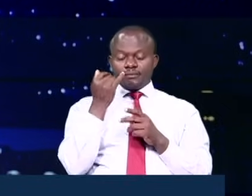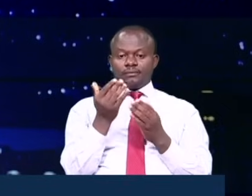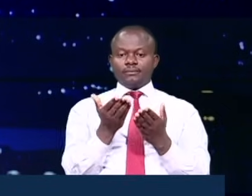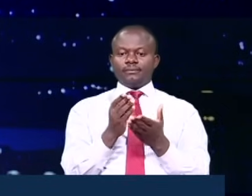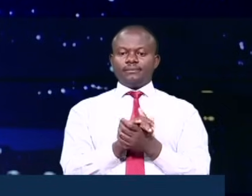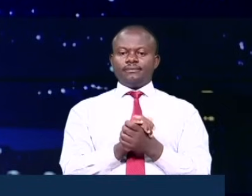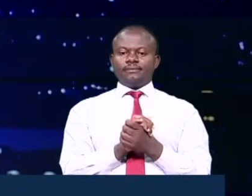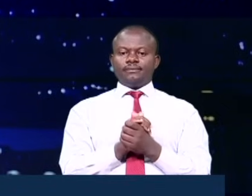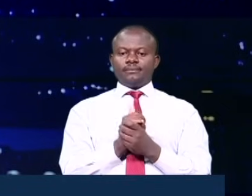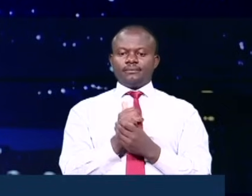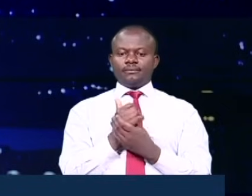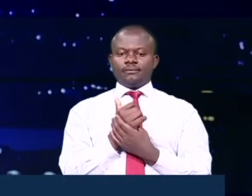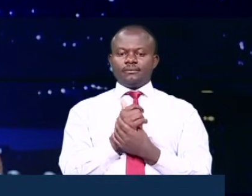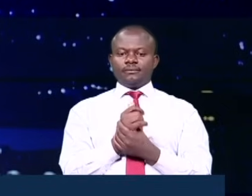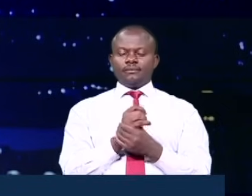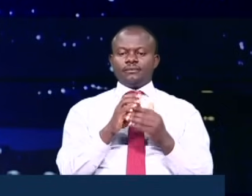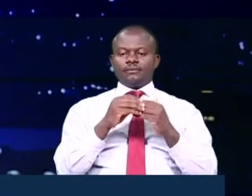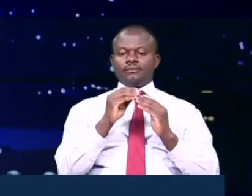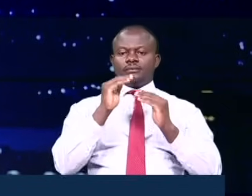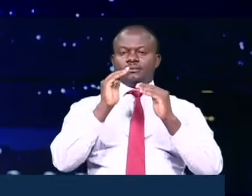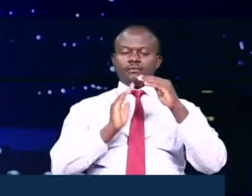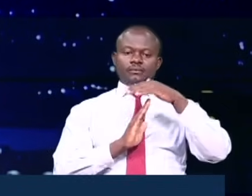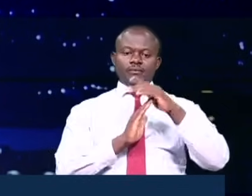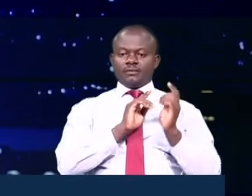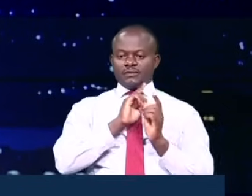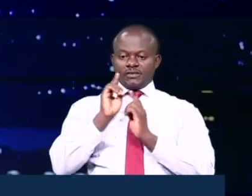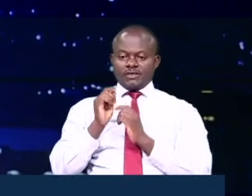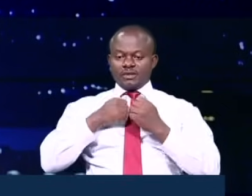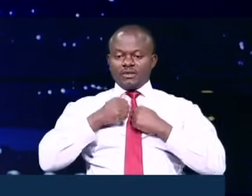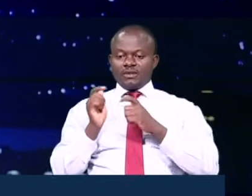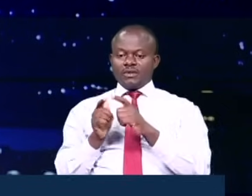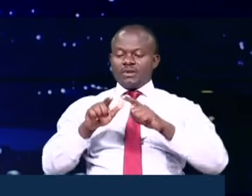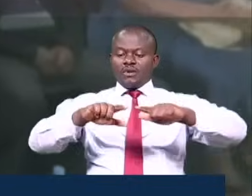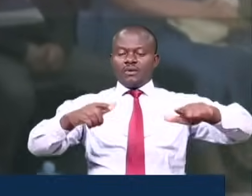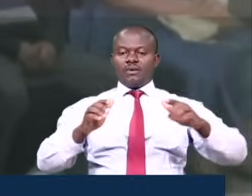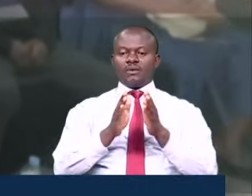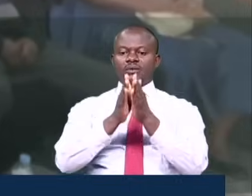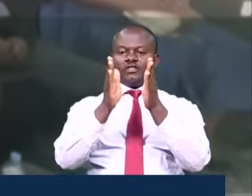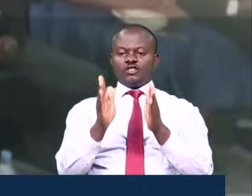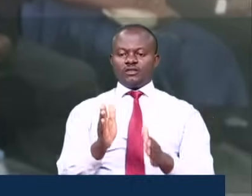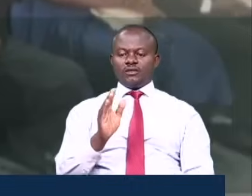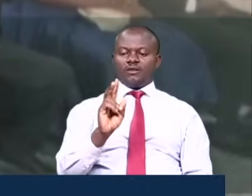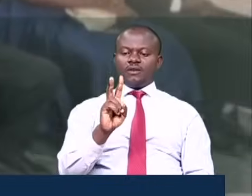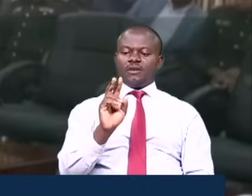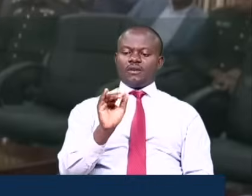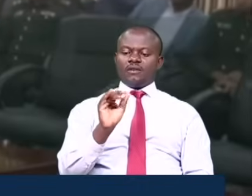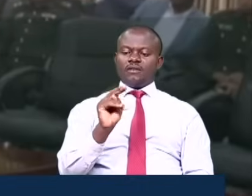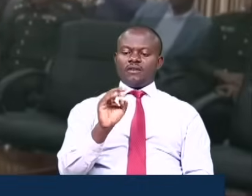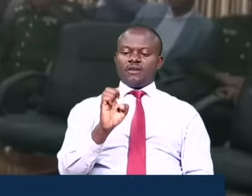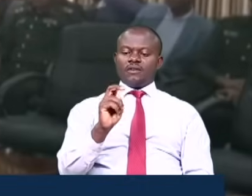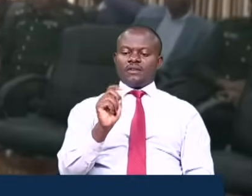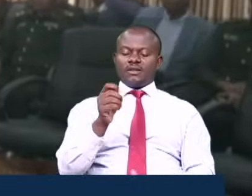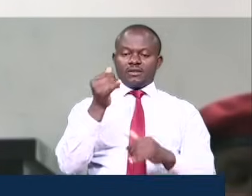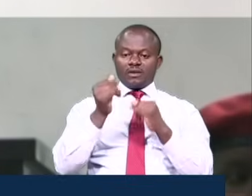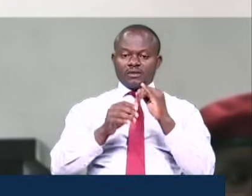ari umugaba w'ingabo z'u Rwanda zirwanira ku butaka Major General Vincent Nyakarundi washoje